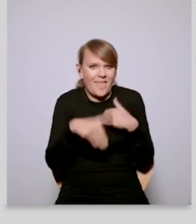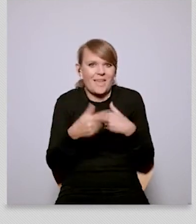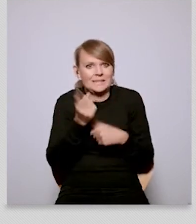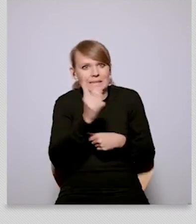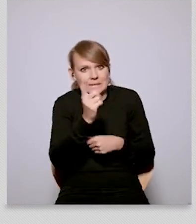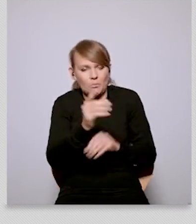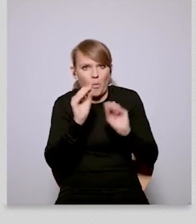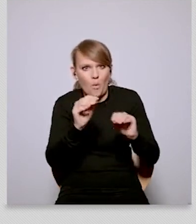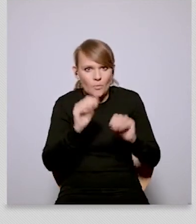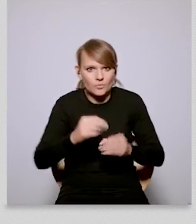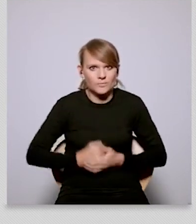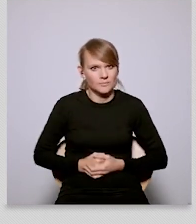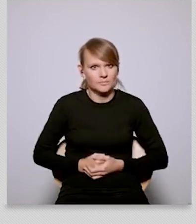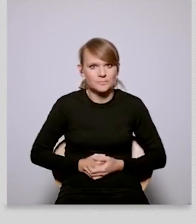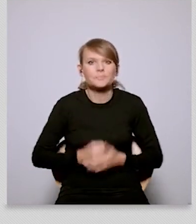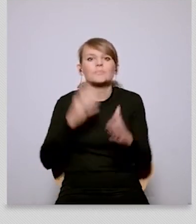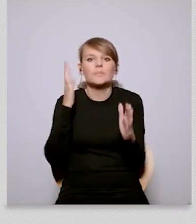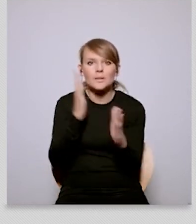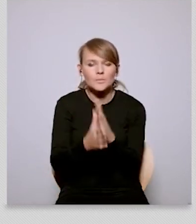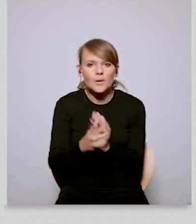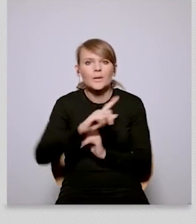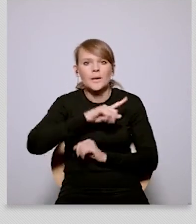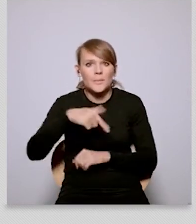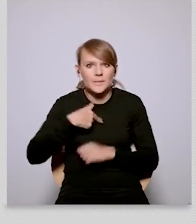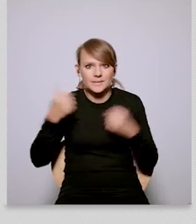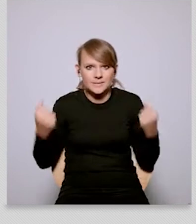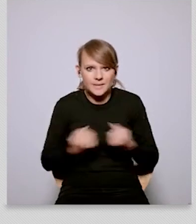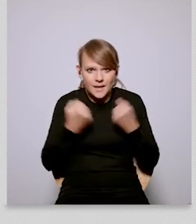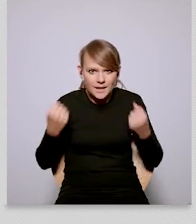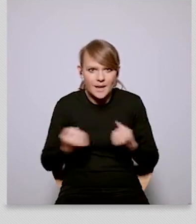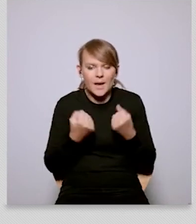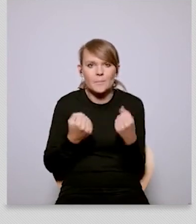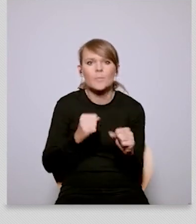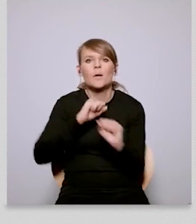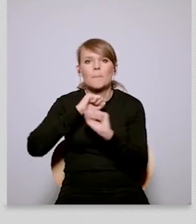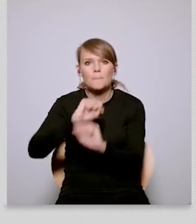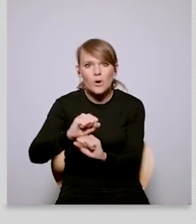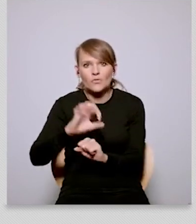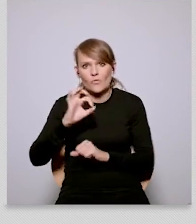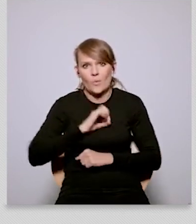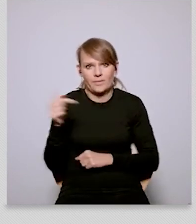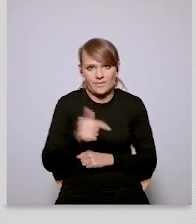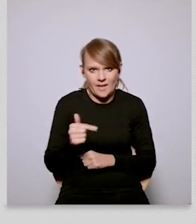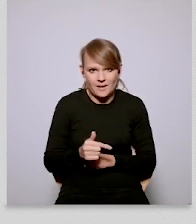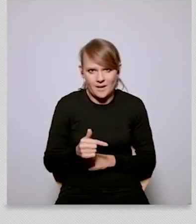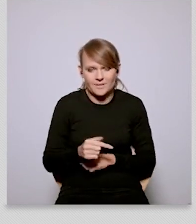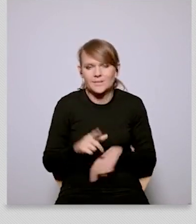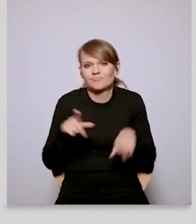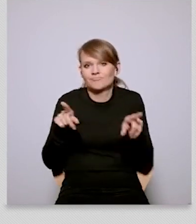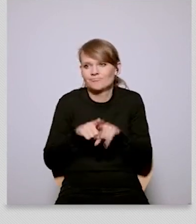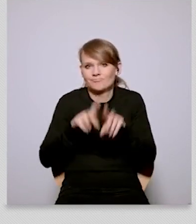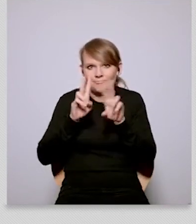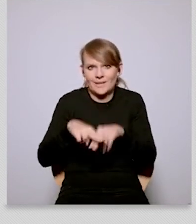i że nie chodzi że po prostu staramy się bronić swoich interesów tak jak wszyscy pozostali